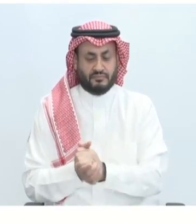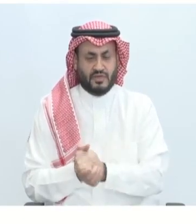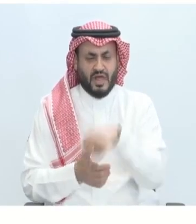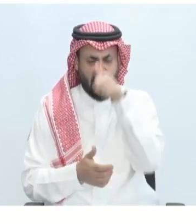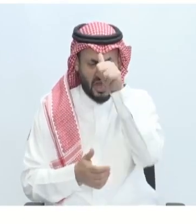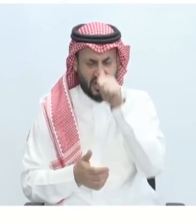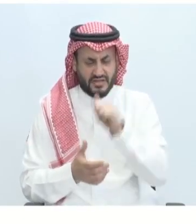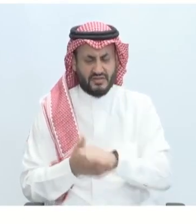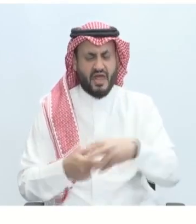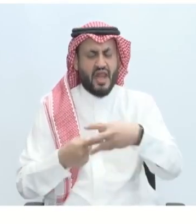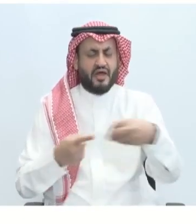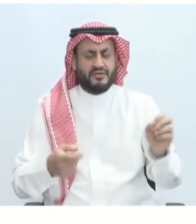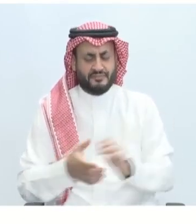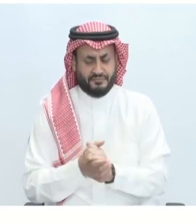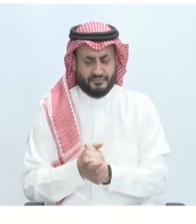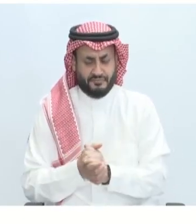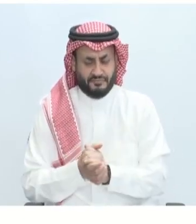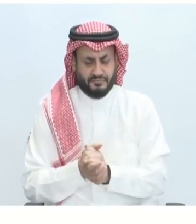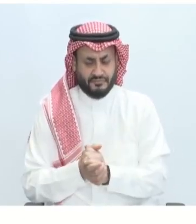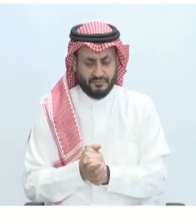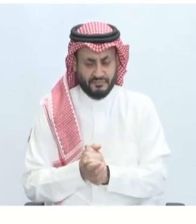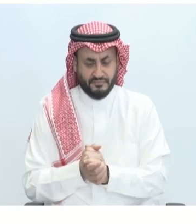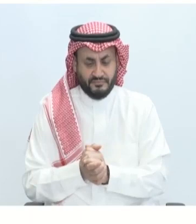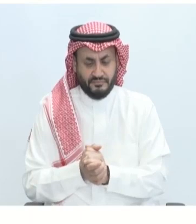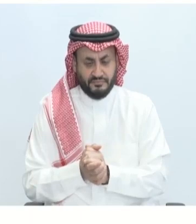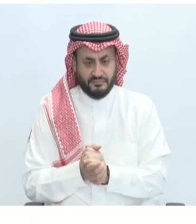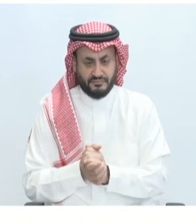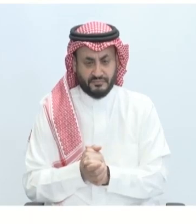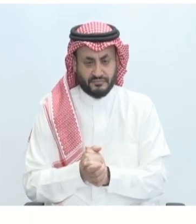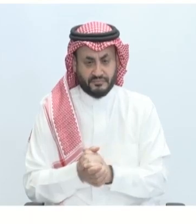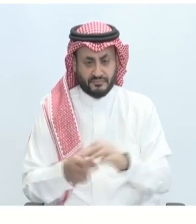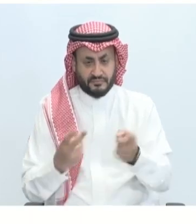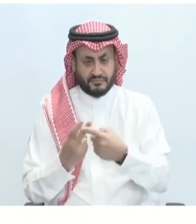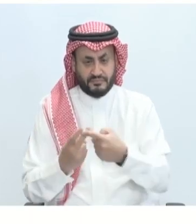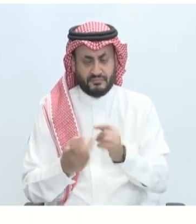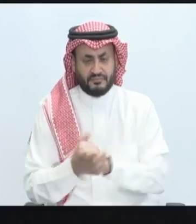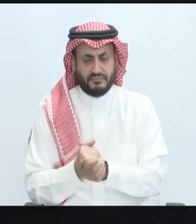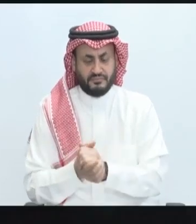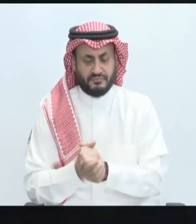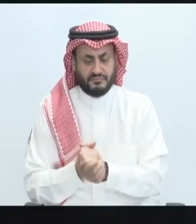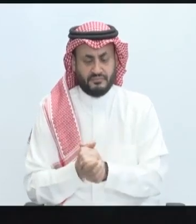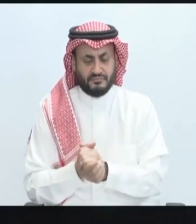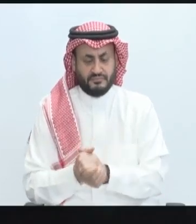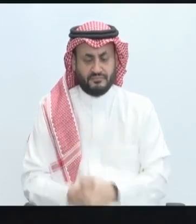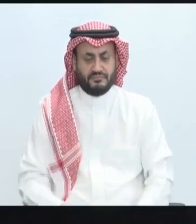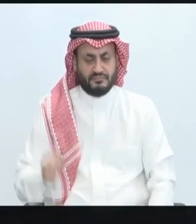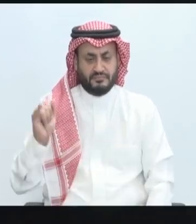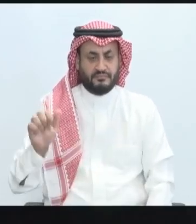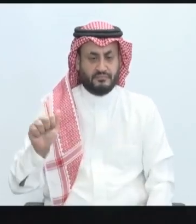الغبن وهو النقص من الغبن وهو النقص الكلمه الثانيه مصيبه ما معنى كلمه